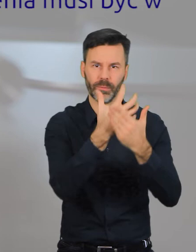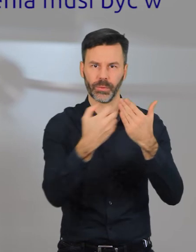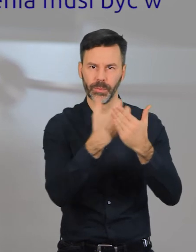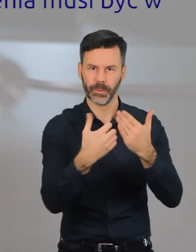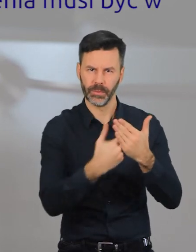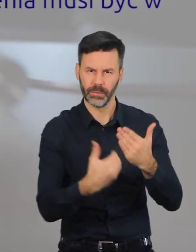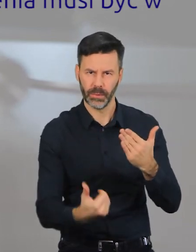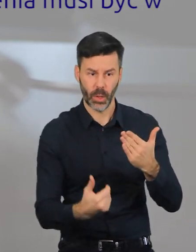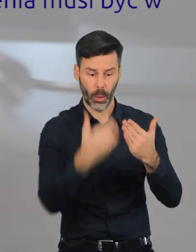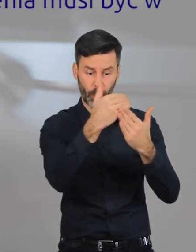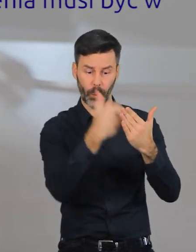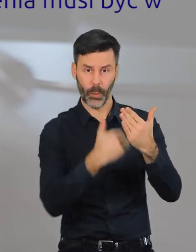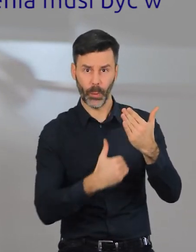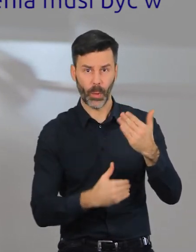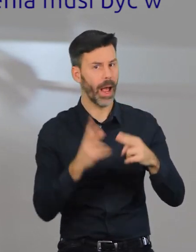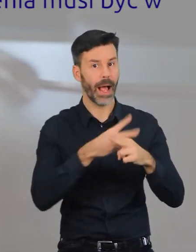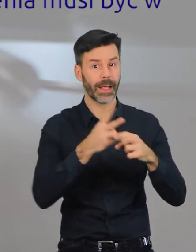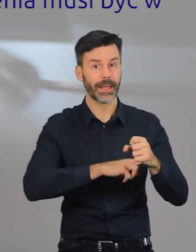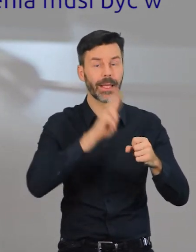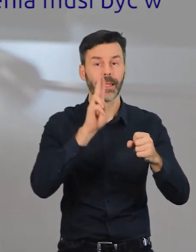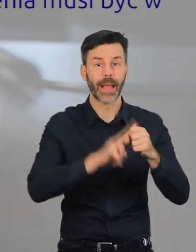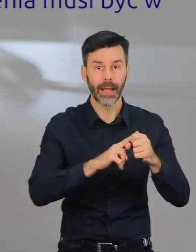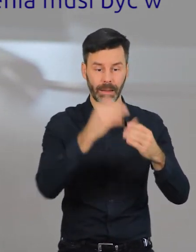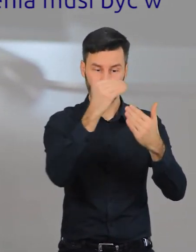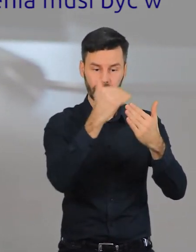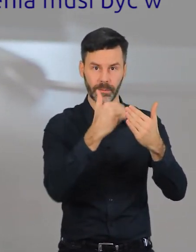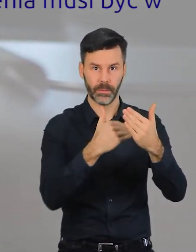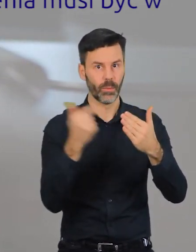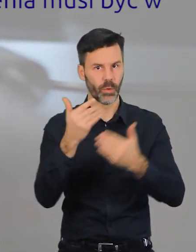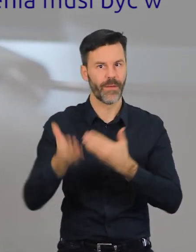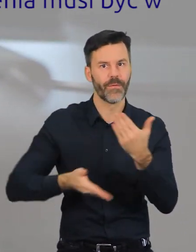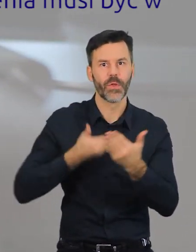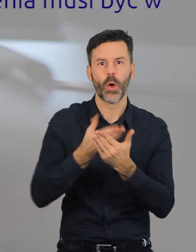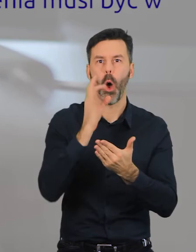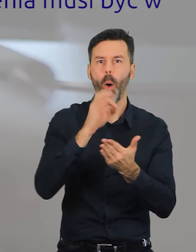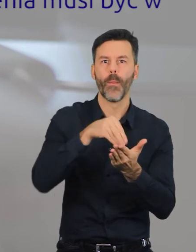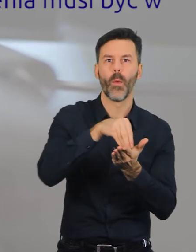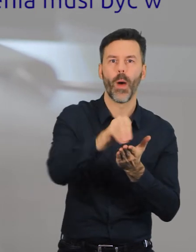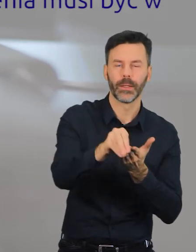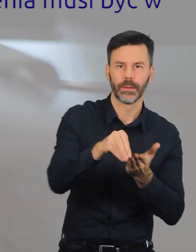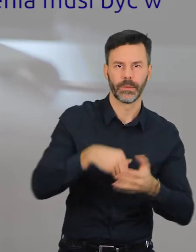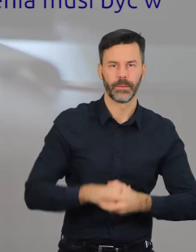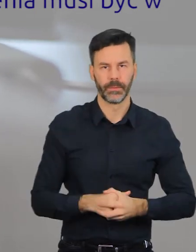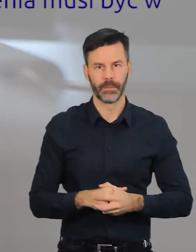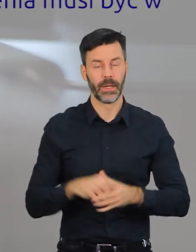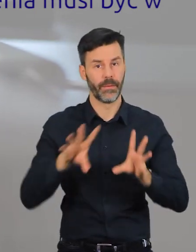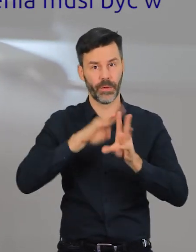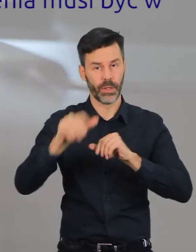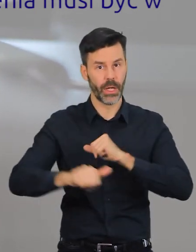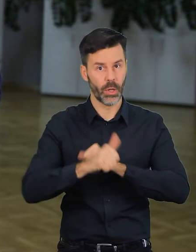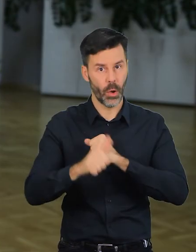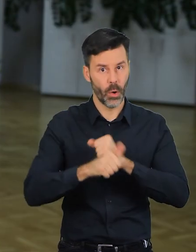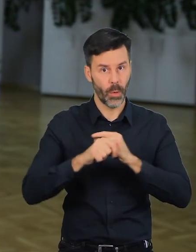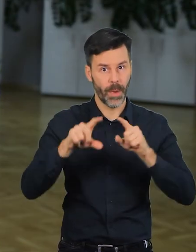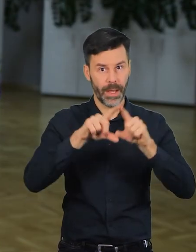Datę opłacenia każdego z tych składników należy ująć we wniosku o płatność, blok, zestawienie dokumentów, pole, data